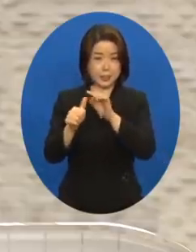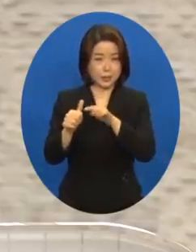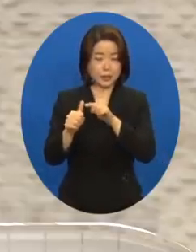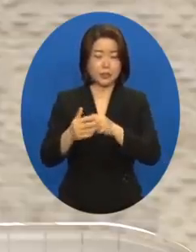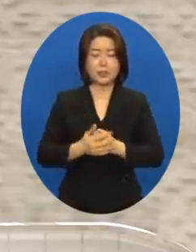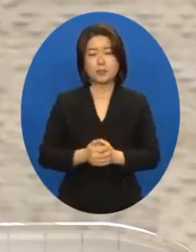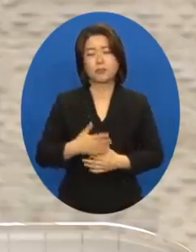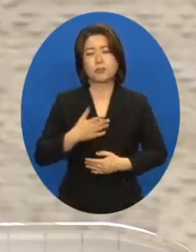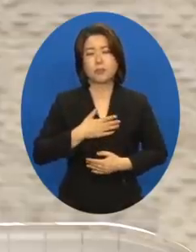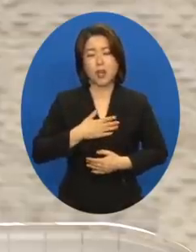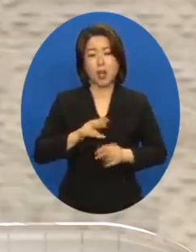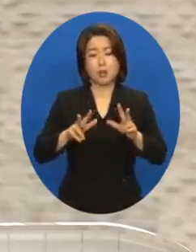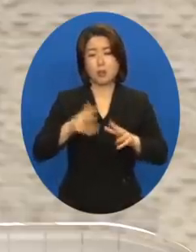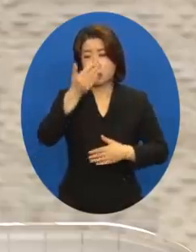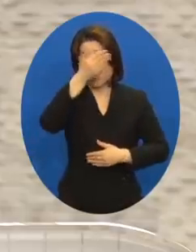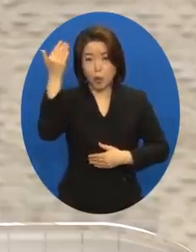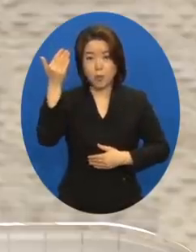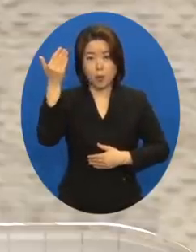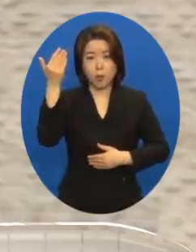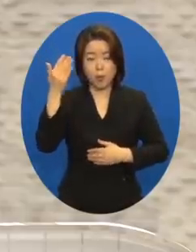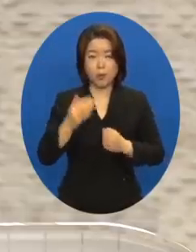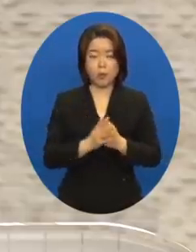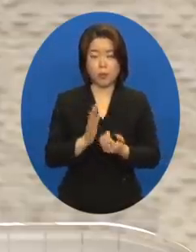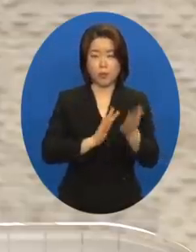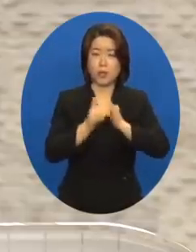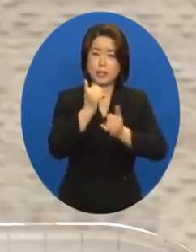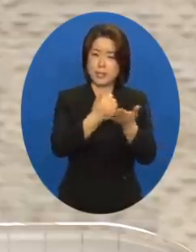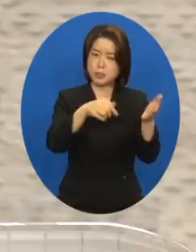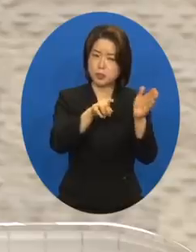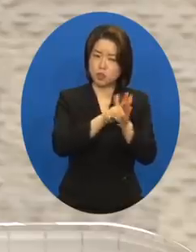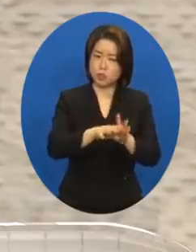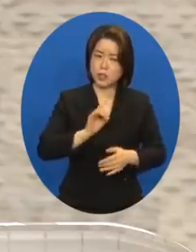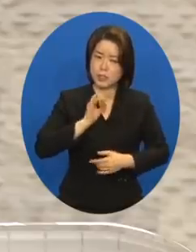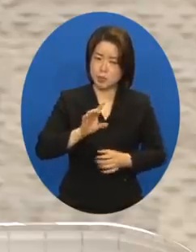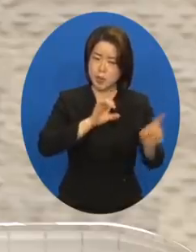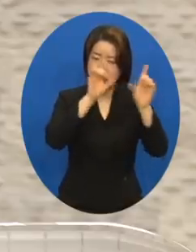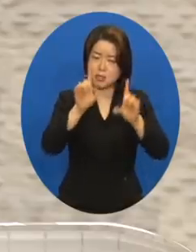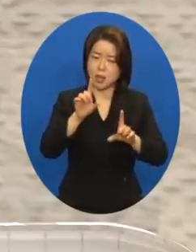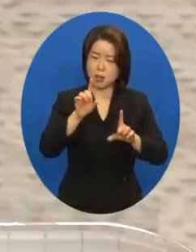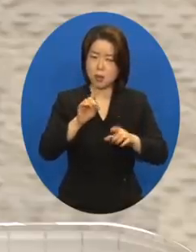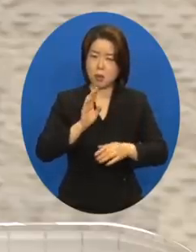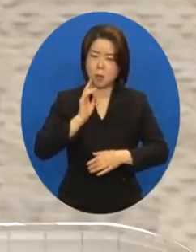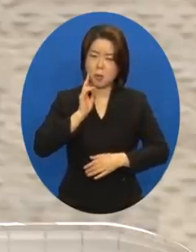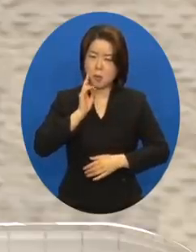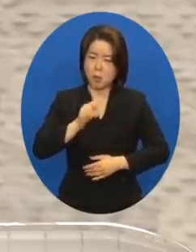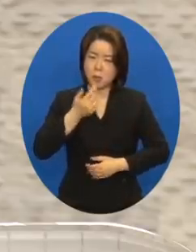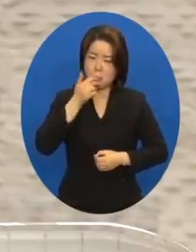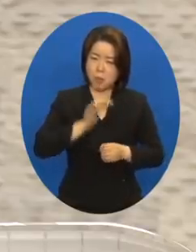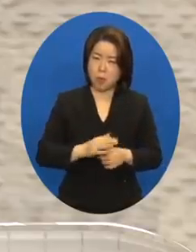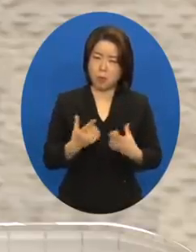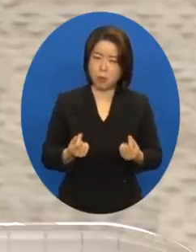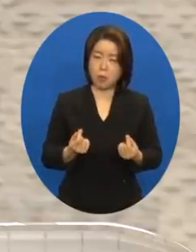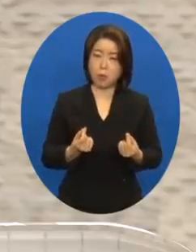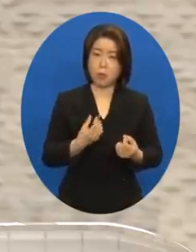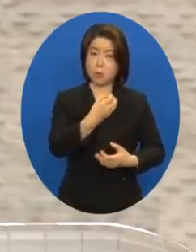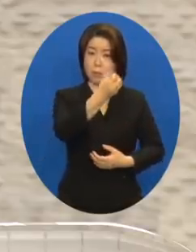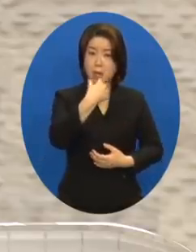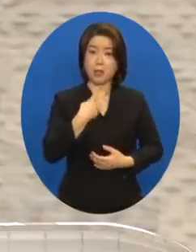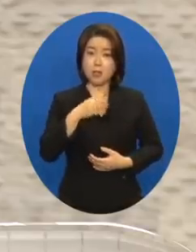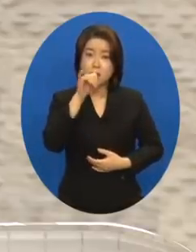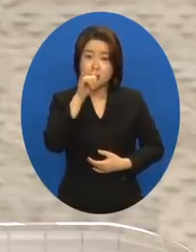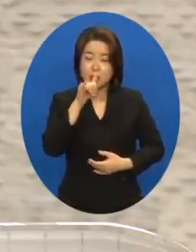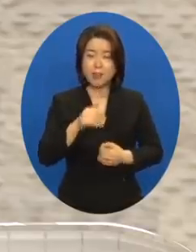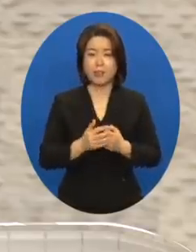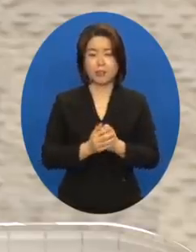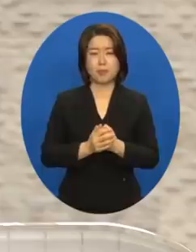난을 아직도 젊은데 예수님을 위해서만 사는 것은 너무 억울 하잖아요 그런 말을 하더라